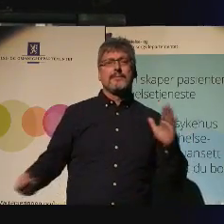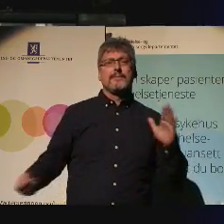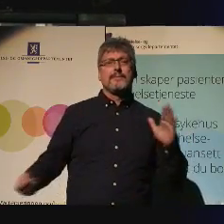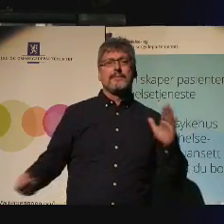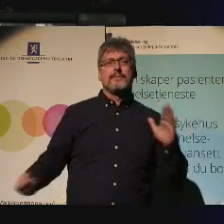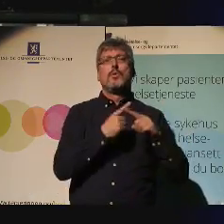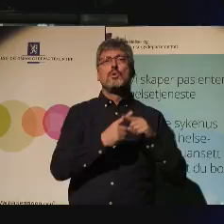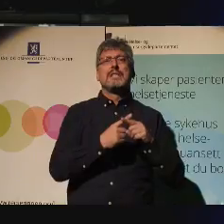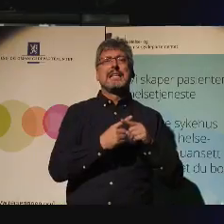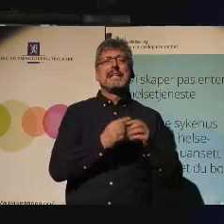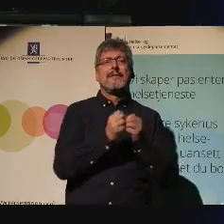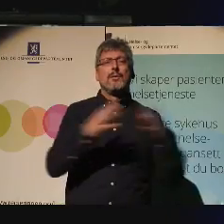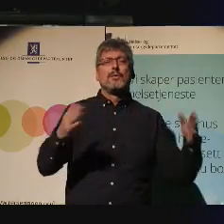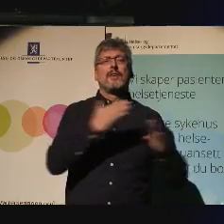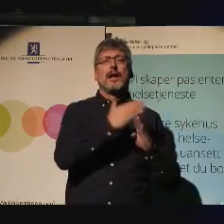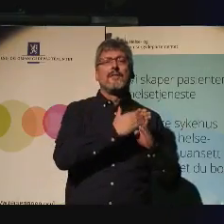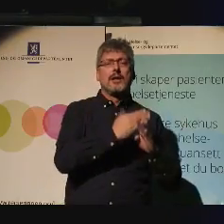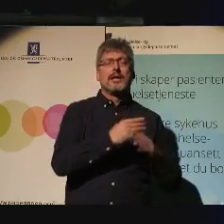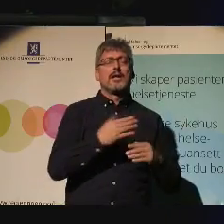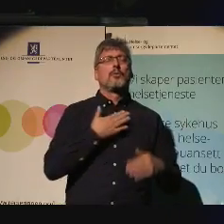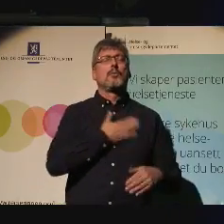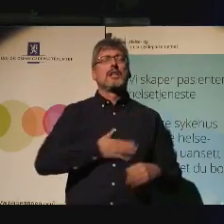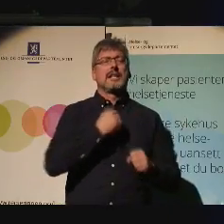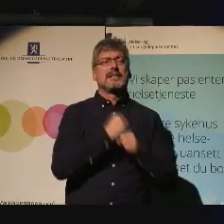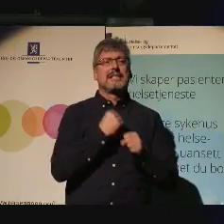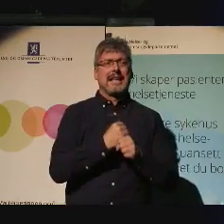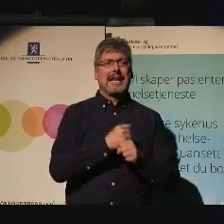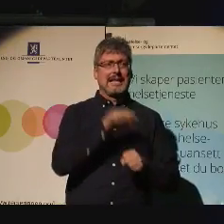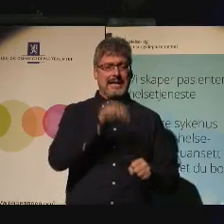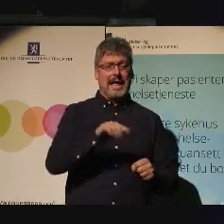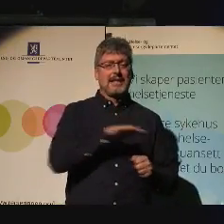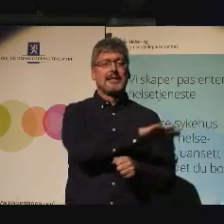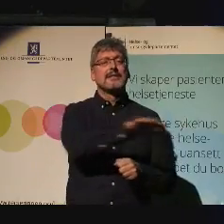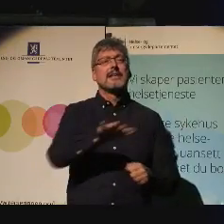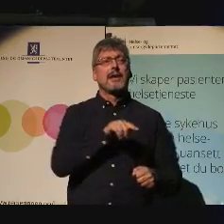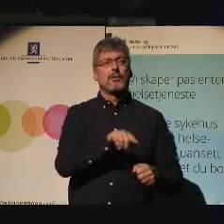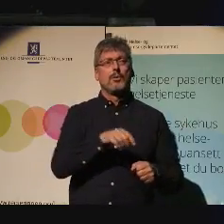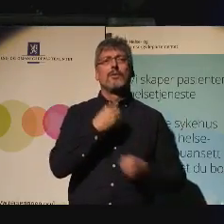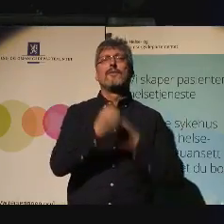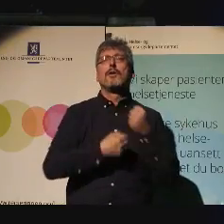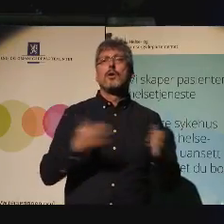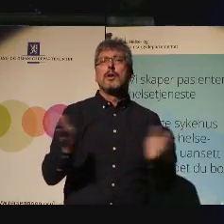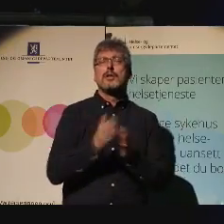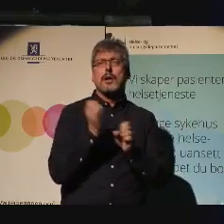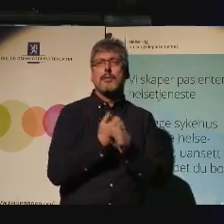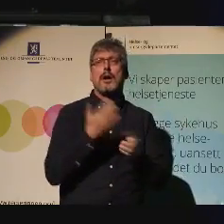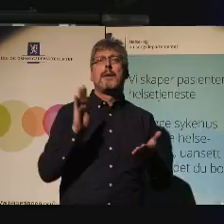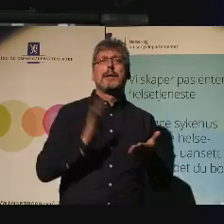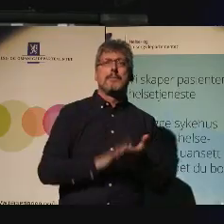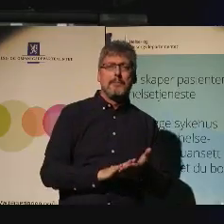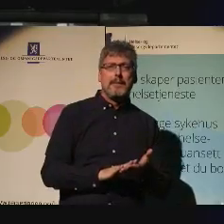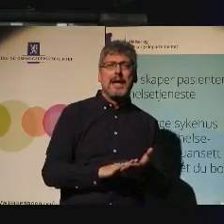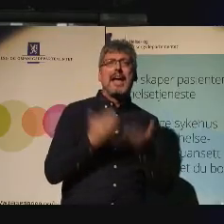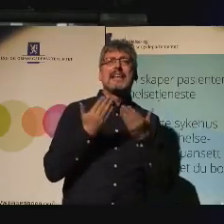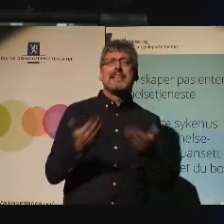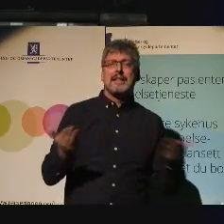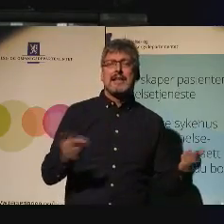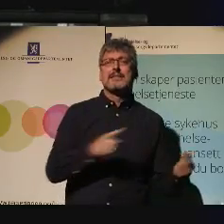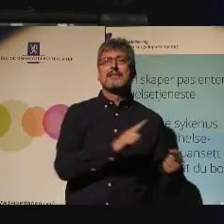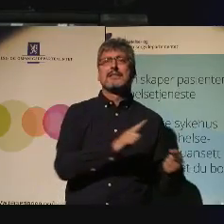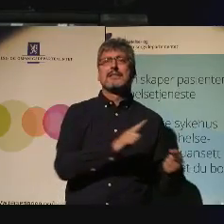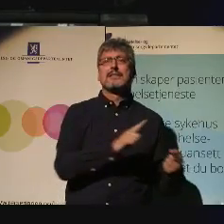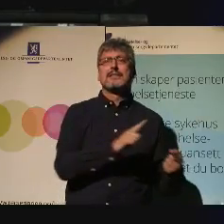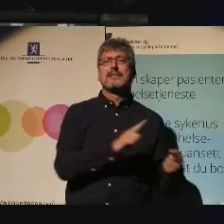utvikling i kvalitet og pasientsikkerhet i sektoren. Det gjør vi i samarbeid med tjenesten og i samarbeid